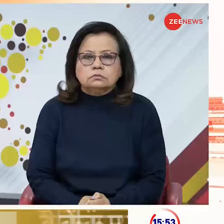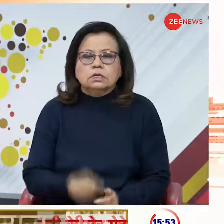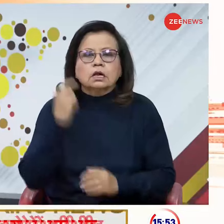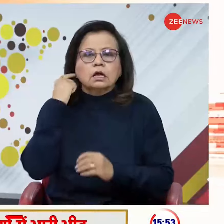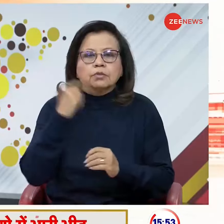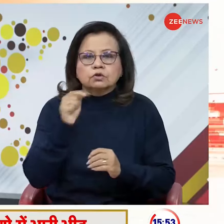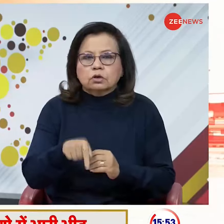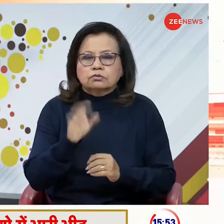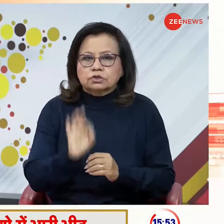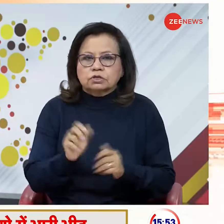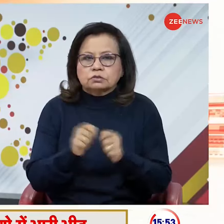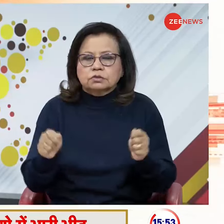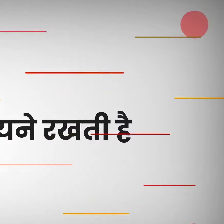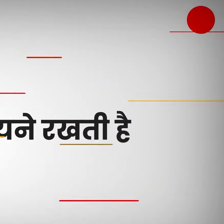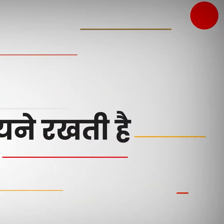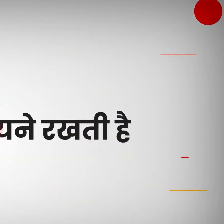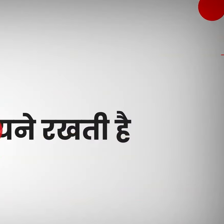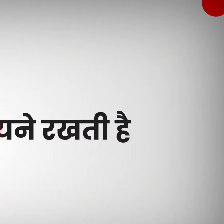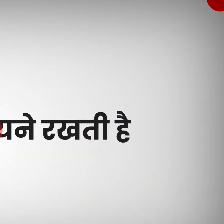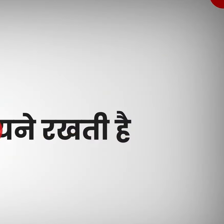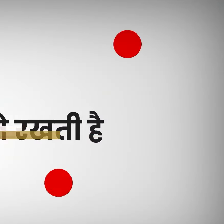बधिरों के लिए विशेश सबचार पे फिलाल इतना ही